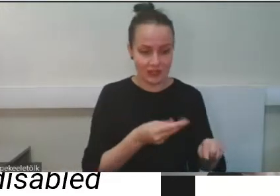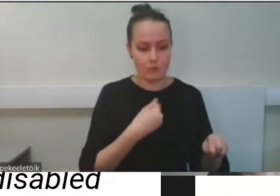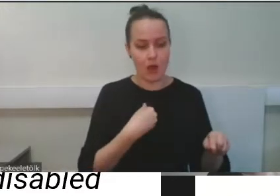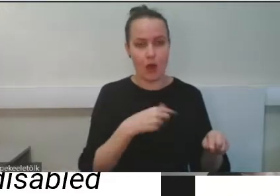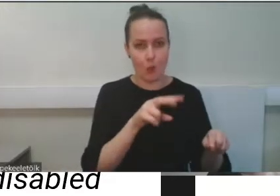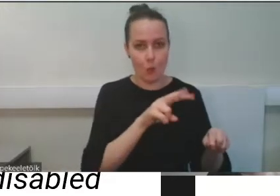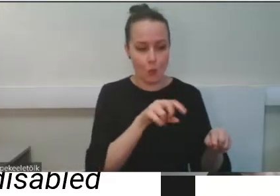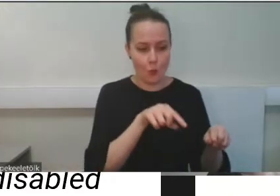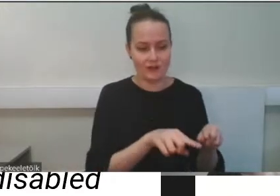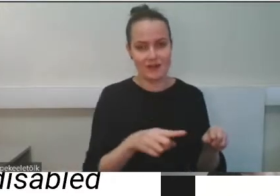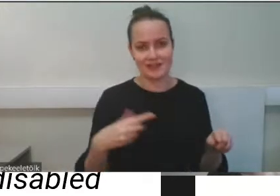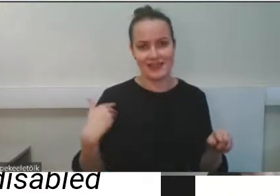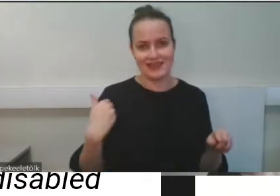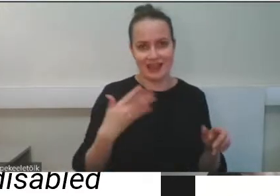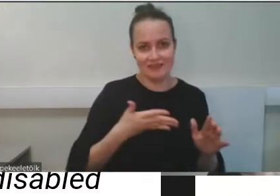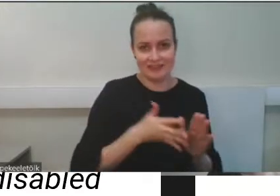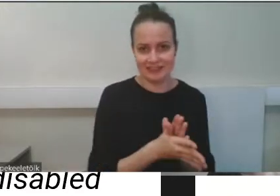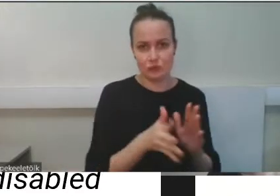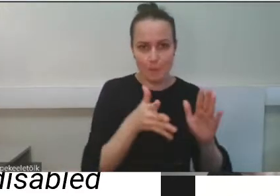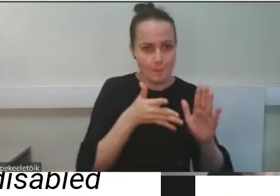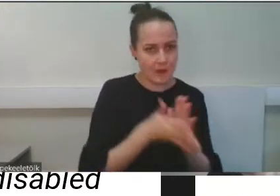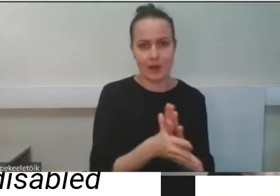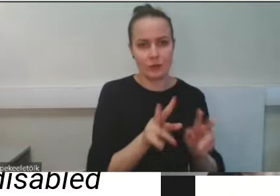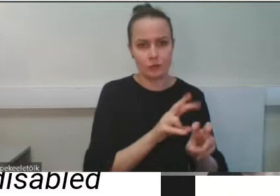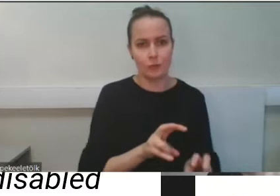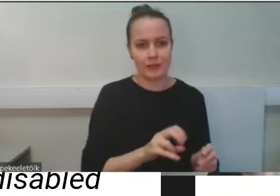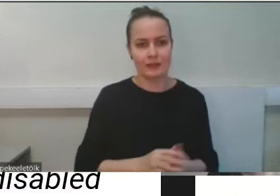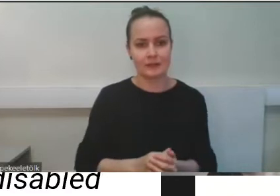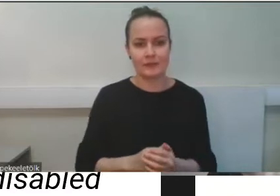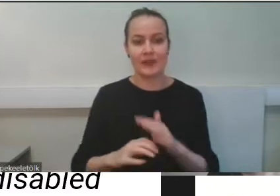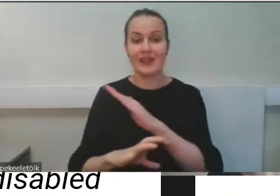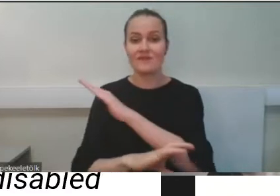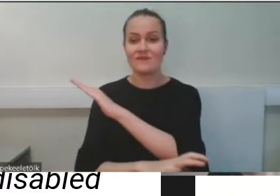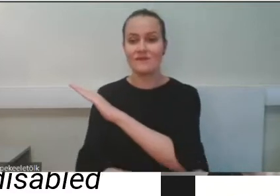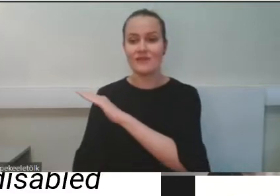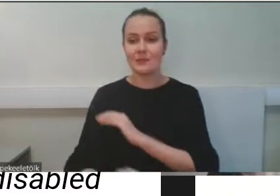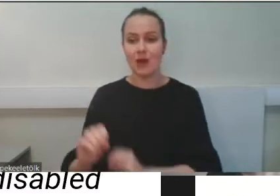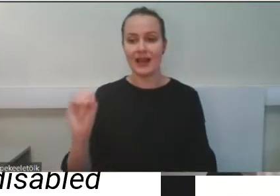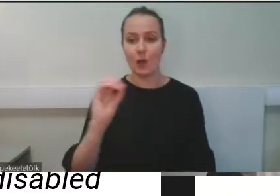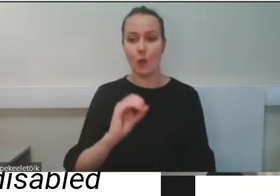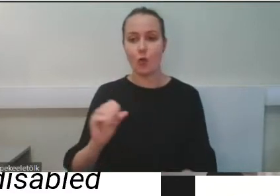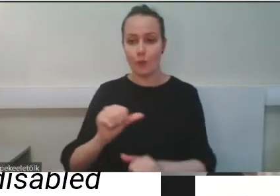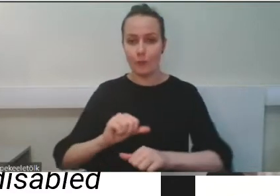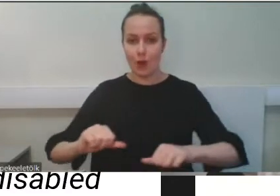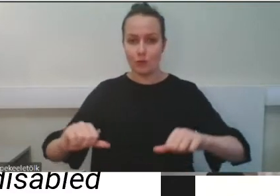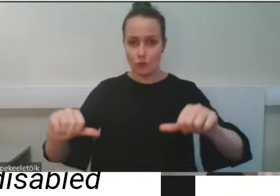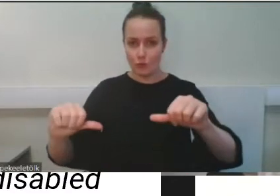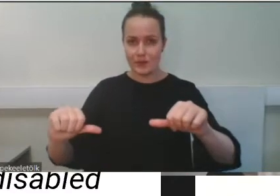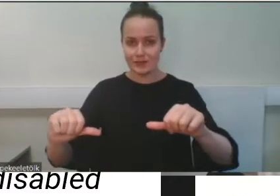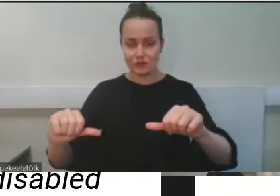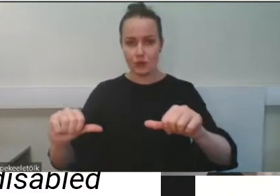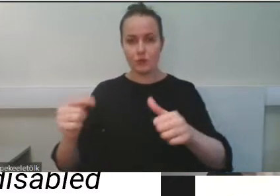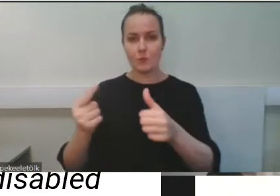raskused siis näiteks kuulmisel, nägemisega või liikumisel või muudes sellistes kõige